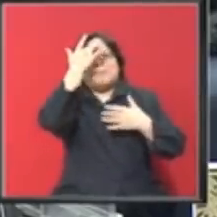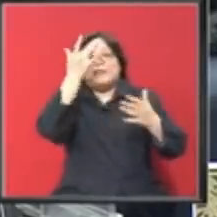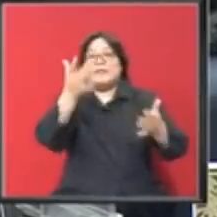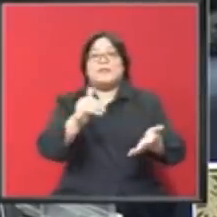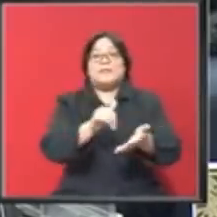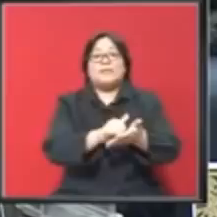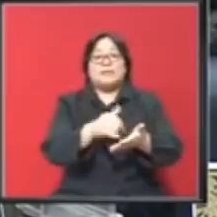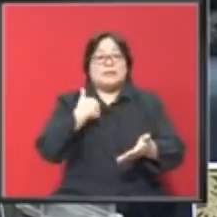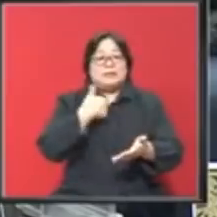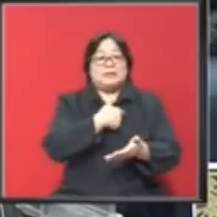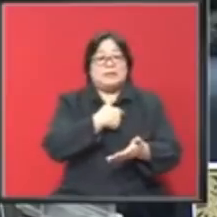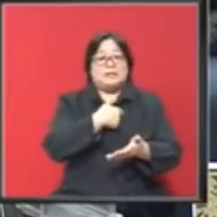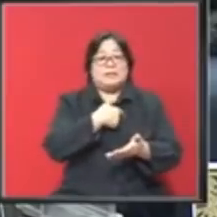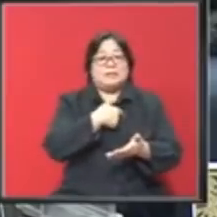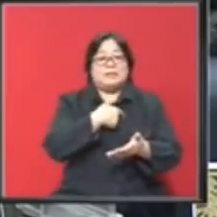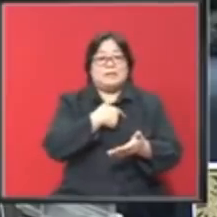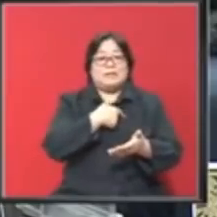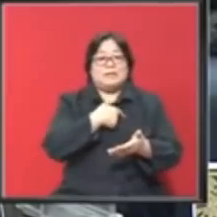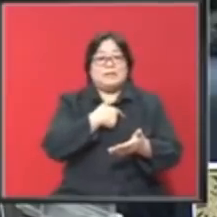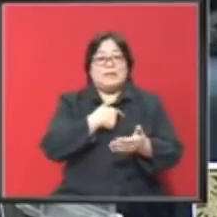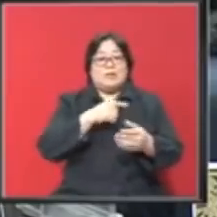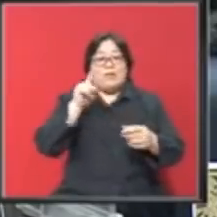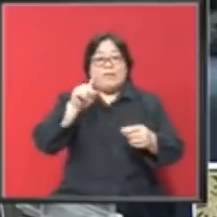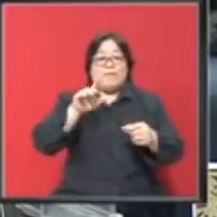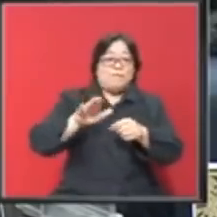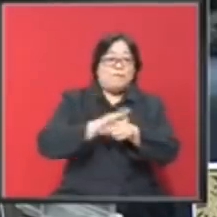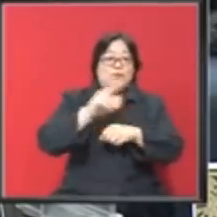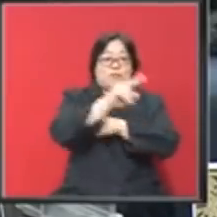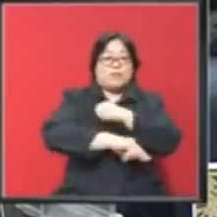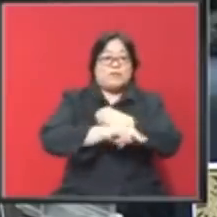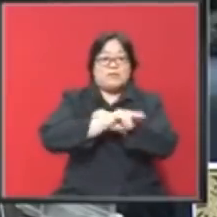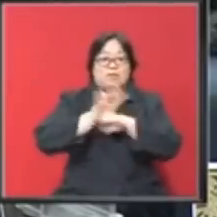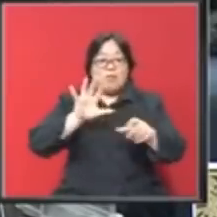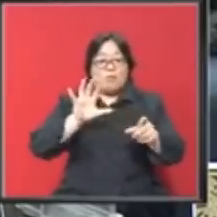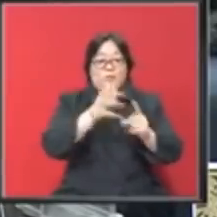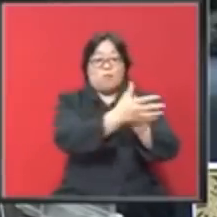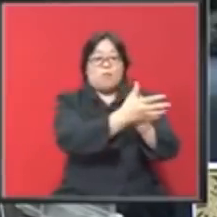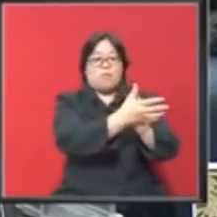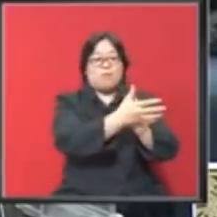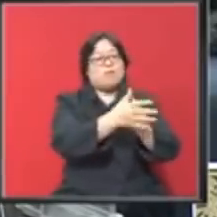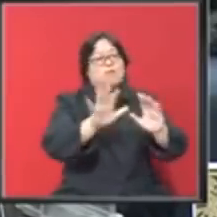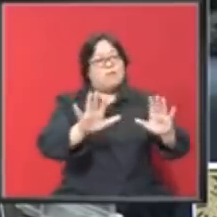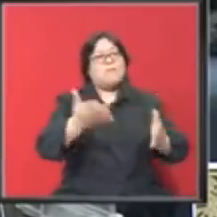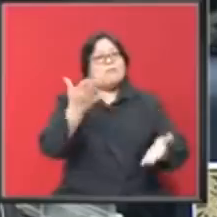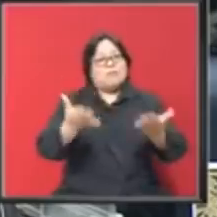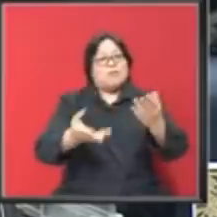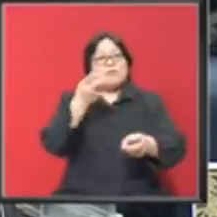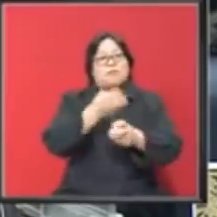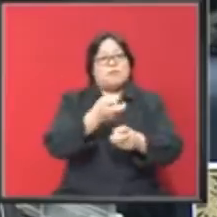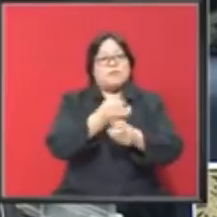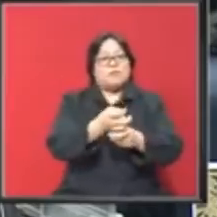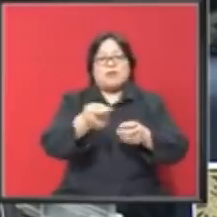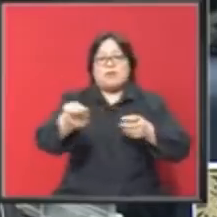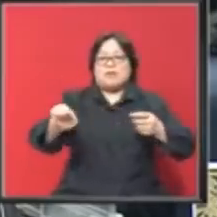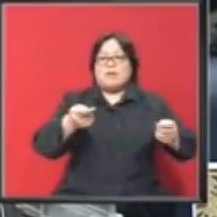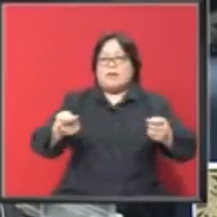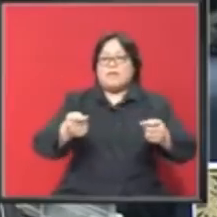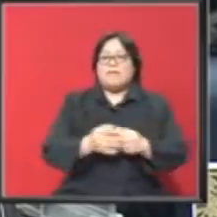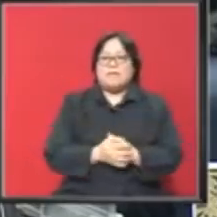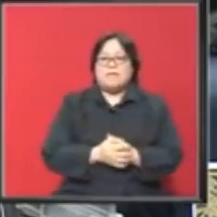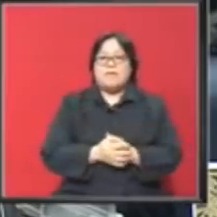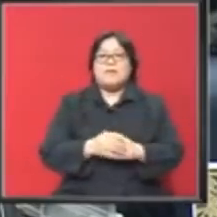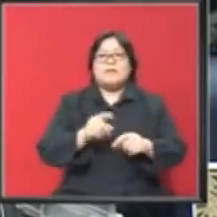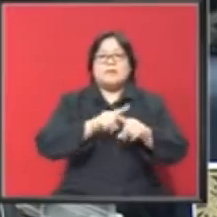kita kurung penduduk 11 Negeri mungkin suka dikawal tetapi Lockdown trust